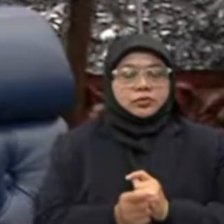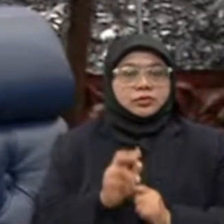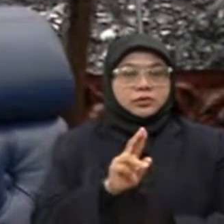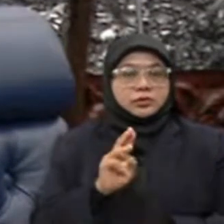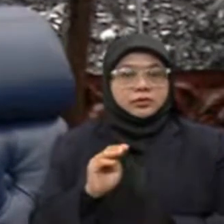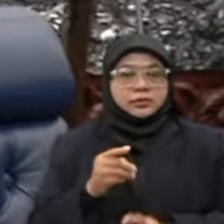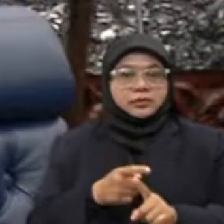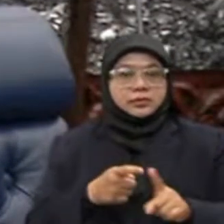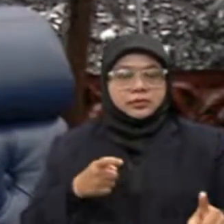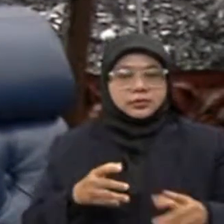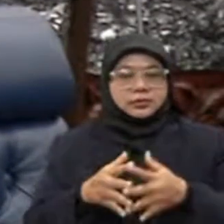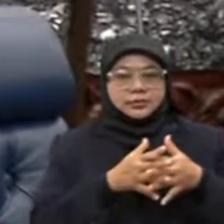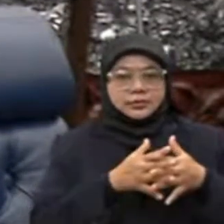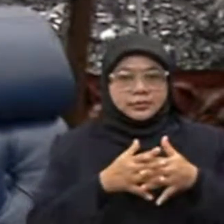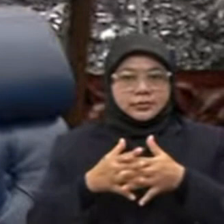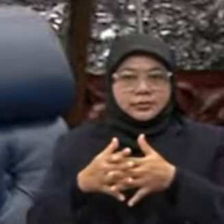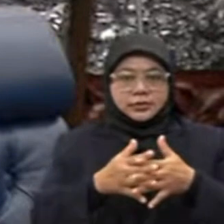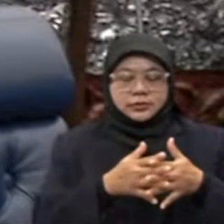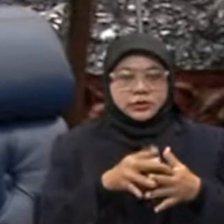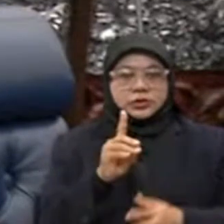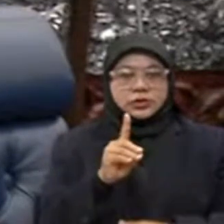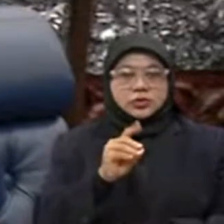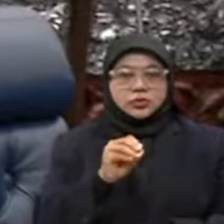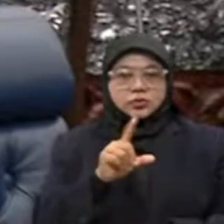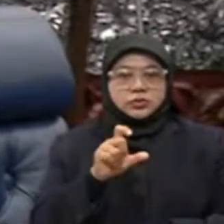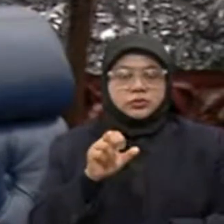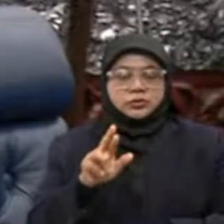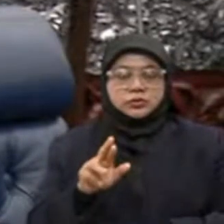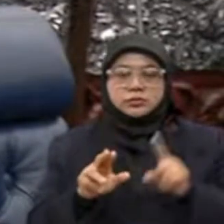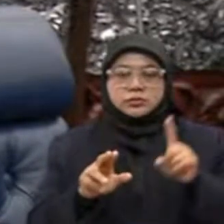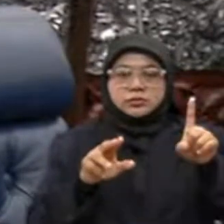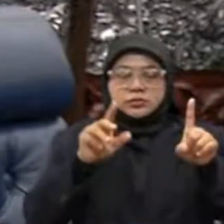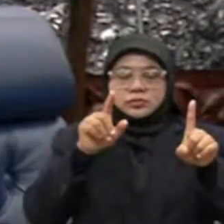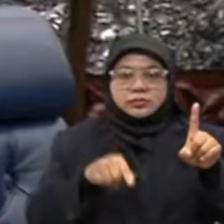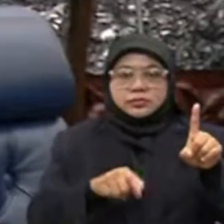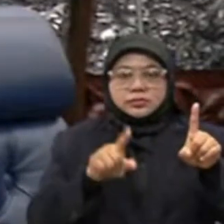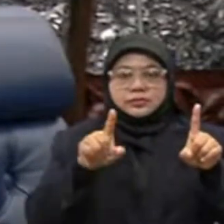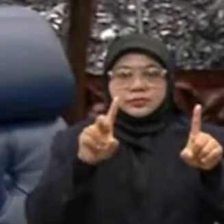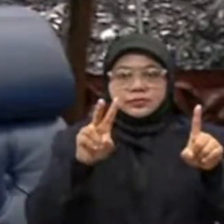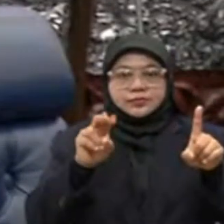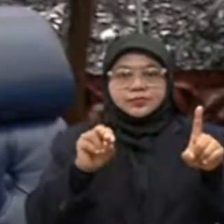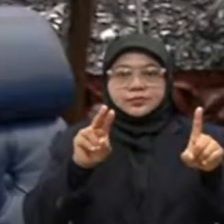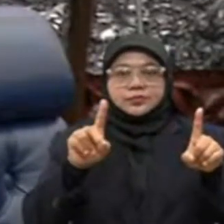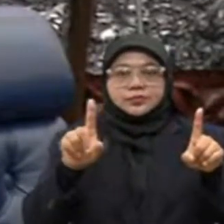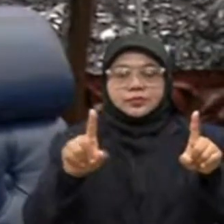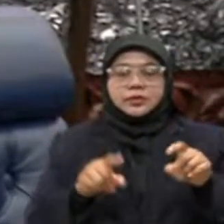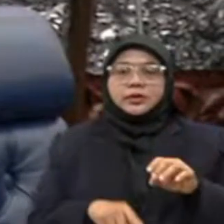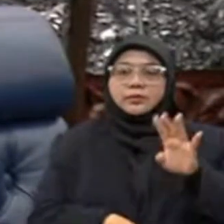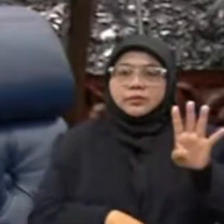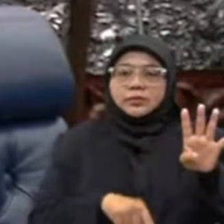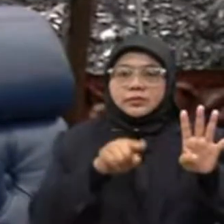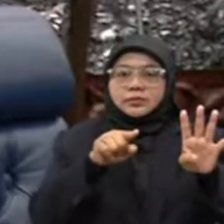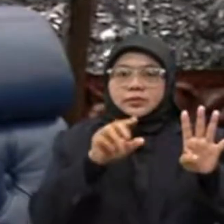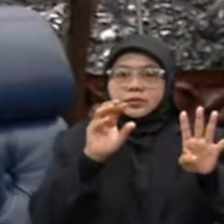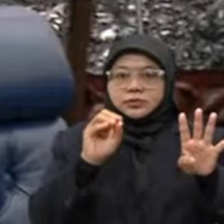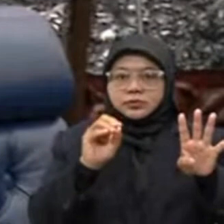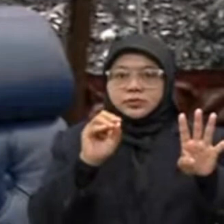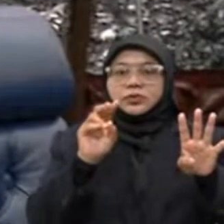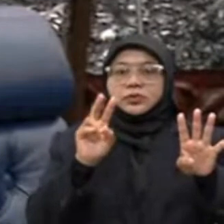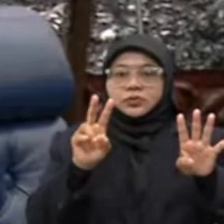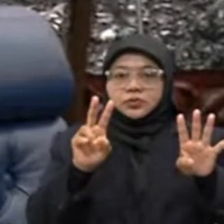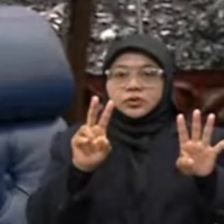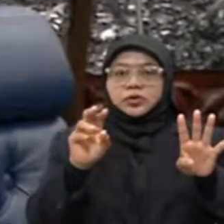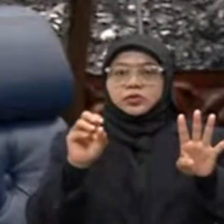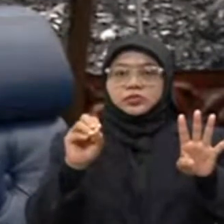berbanding tolak Amerika yang dicetakkan pada satu Januari 2021 adalah pada kadar empat puluhan kosong